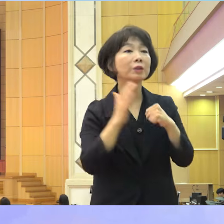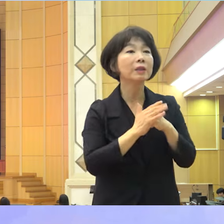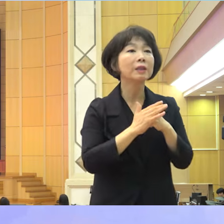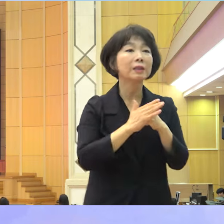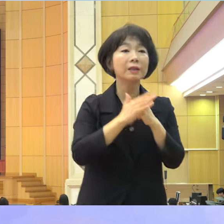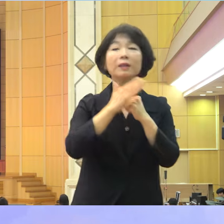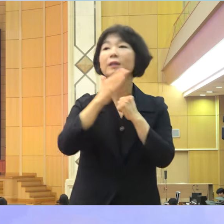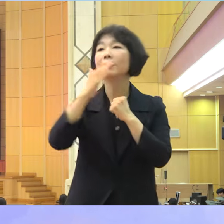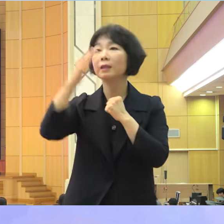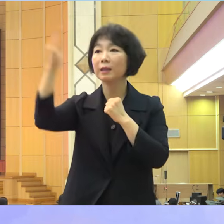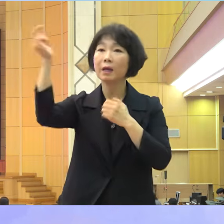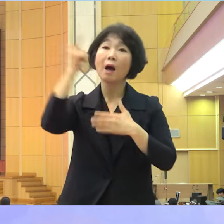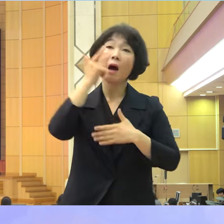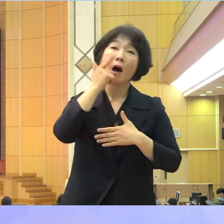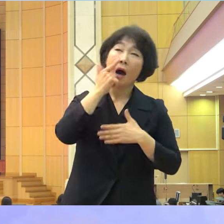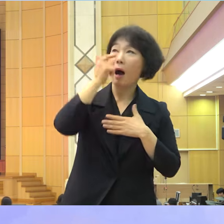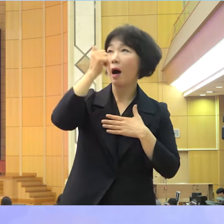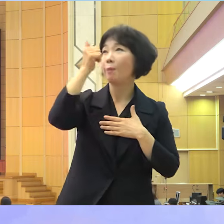받았으니